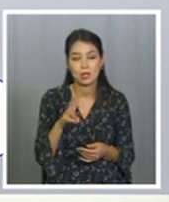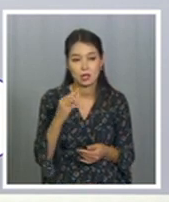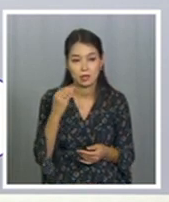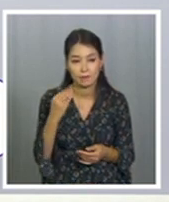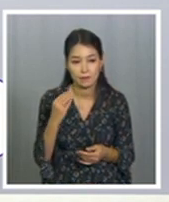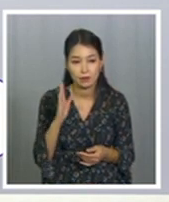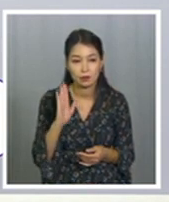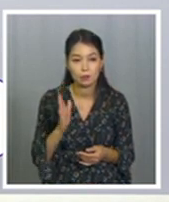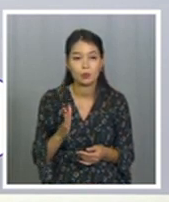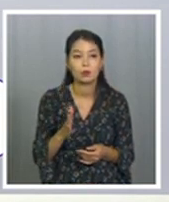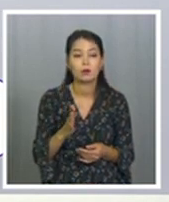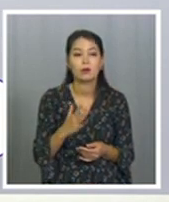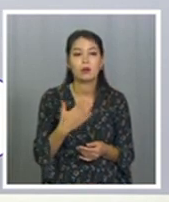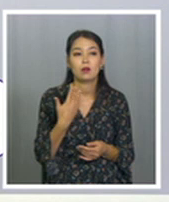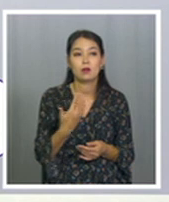онда мына жердегі